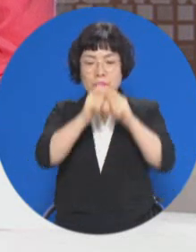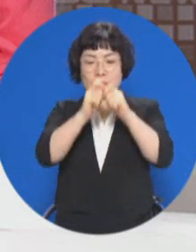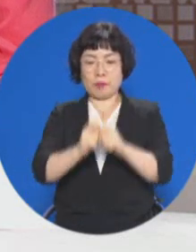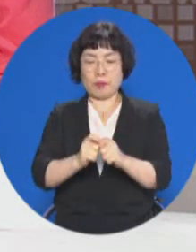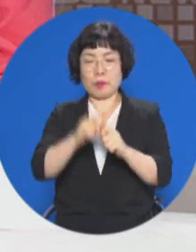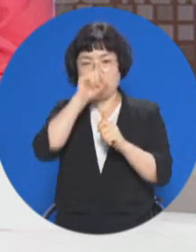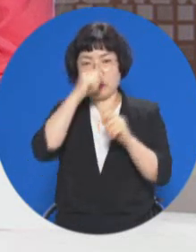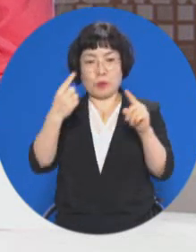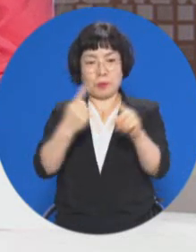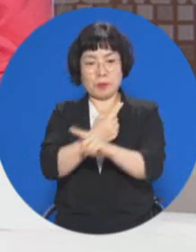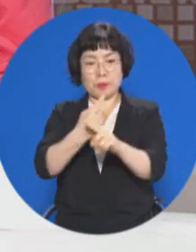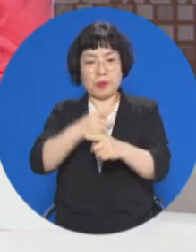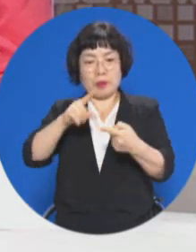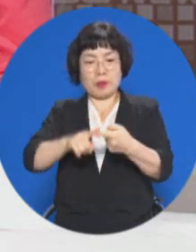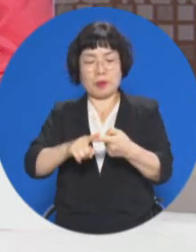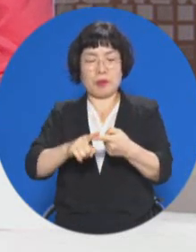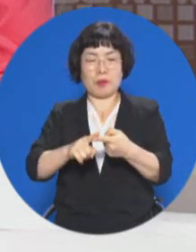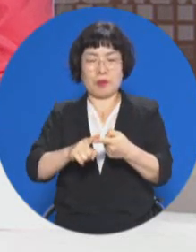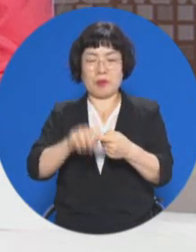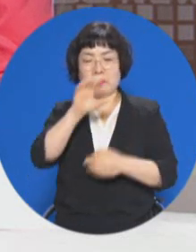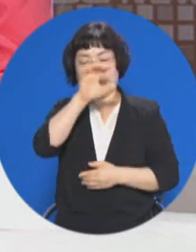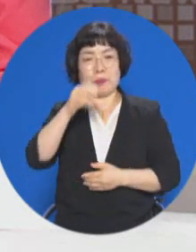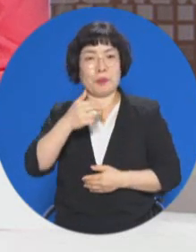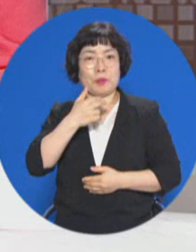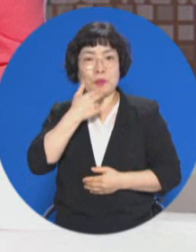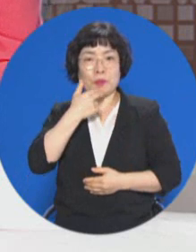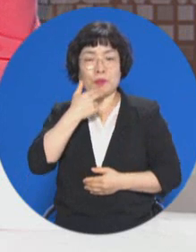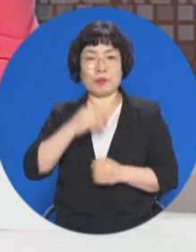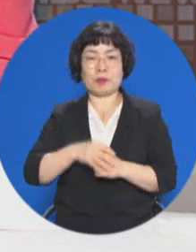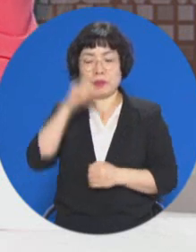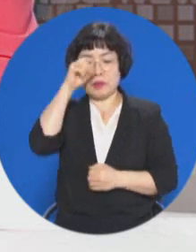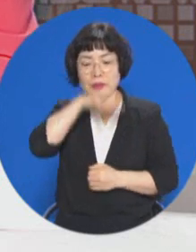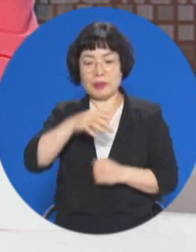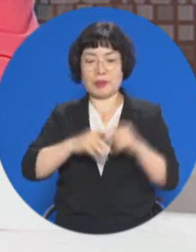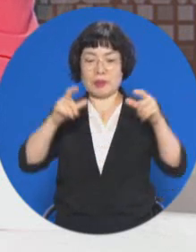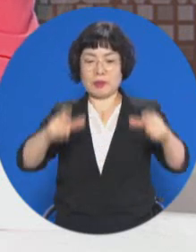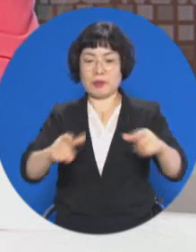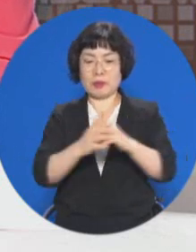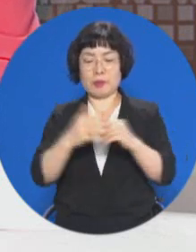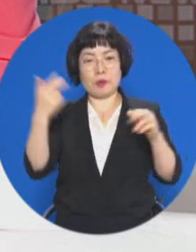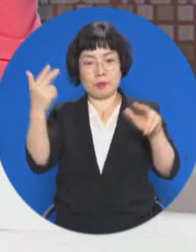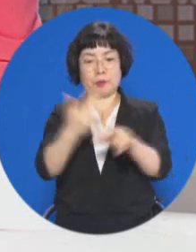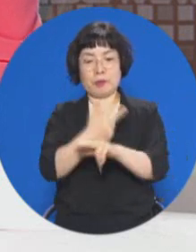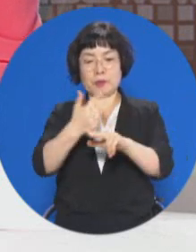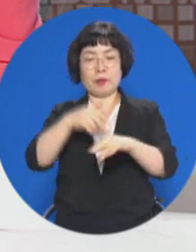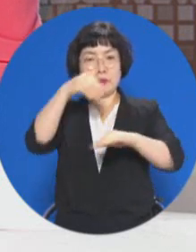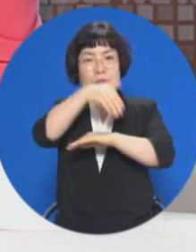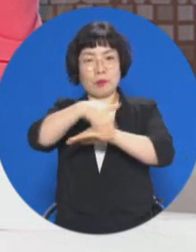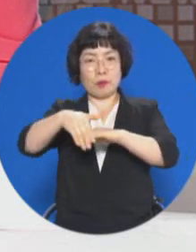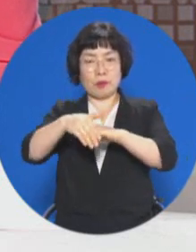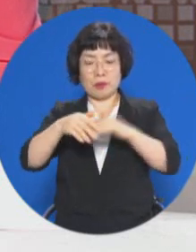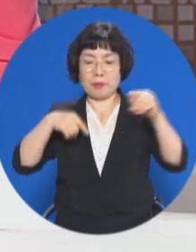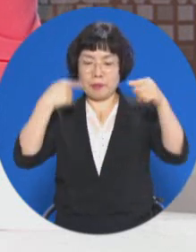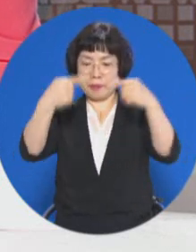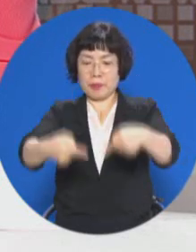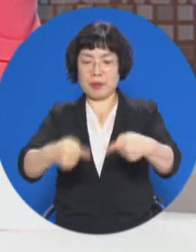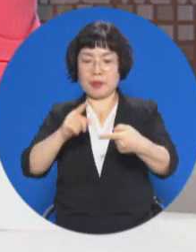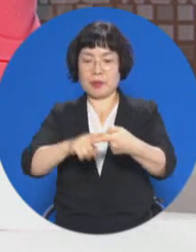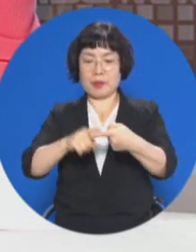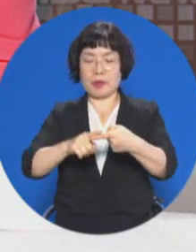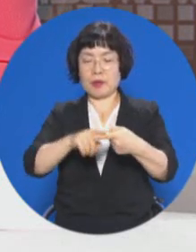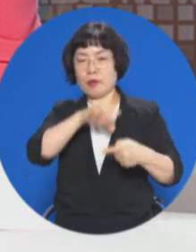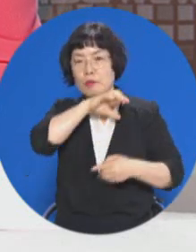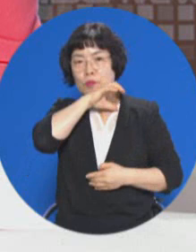개선 청사진이나 의지는 찾기 어려웠다는 평가가 많았는데요. 지역에서는 이번 주 예정된 현장 점검에 참여 제한 조치를 두고도